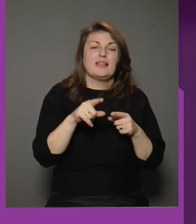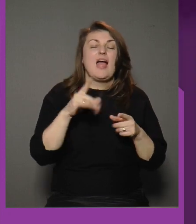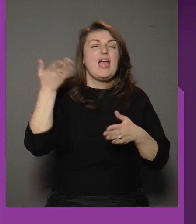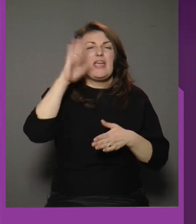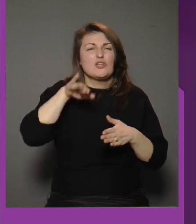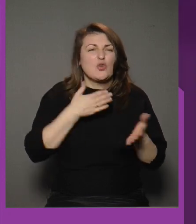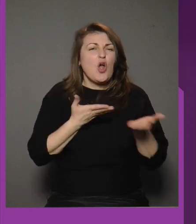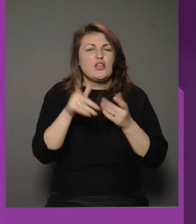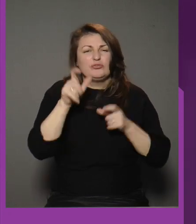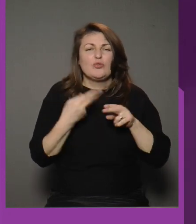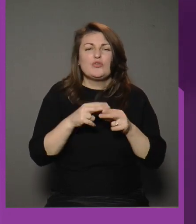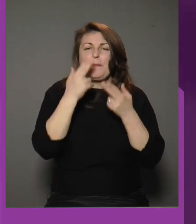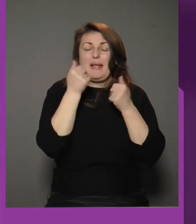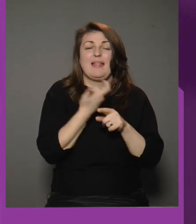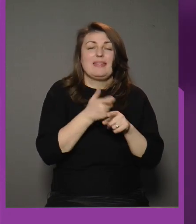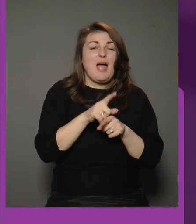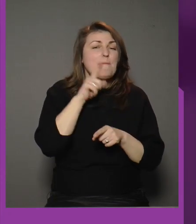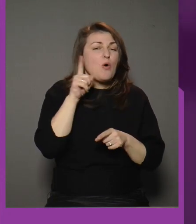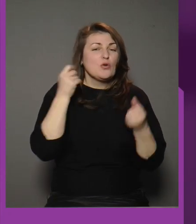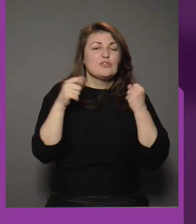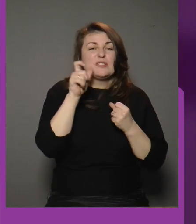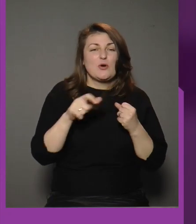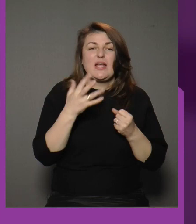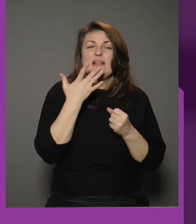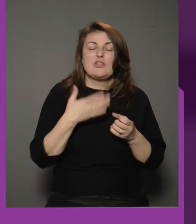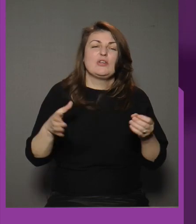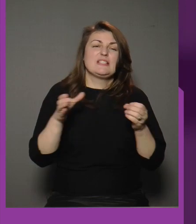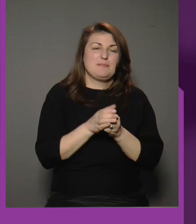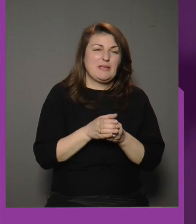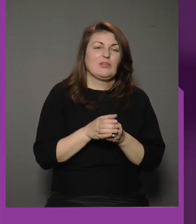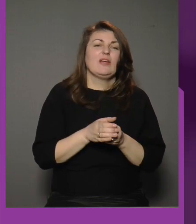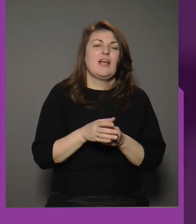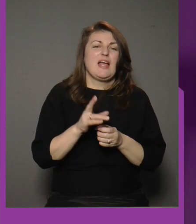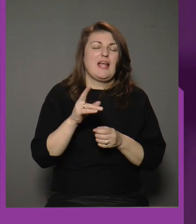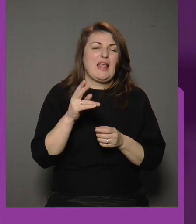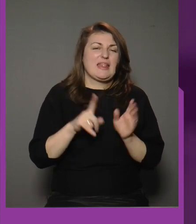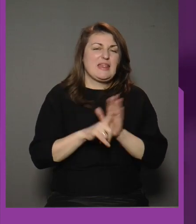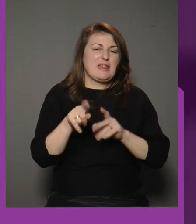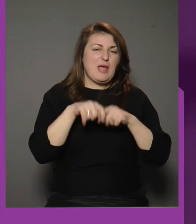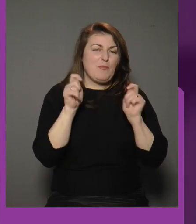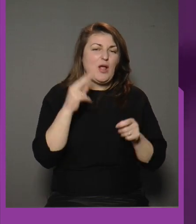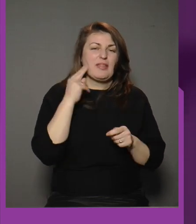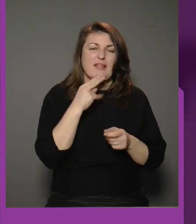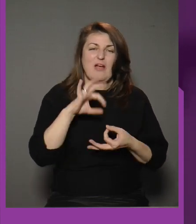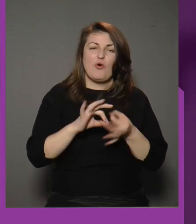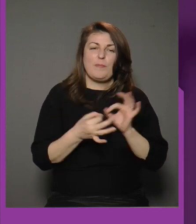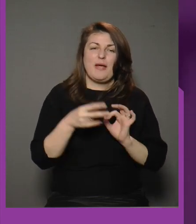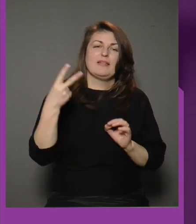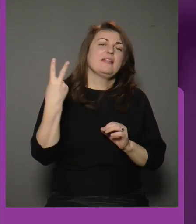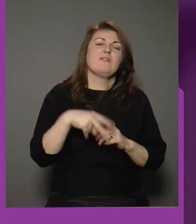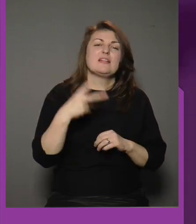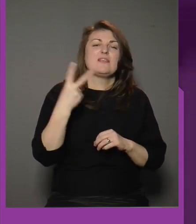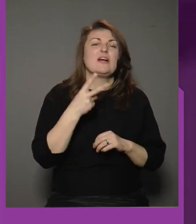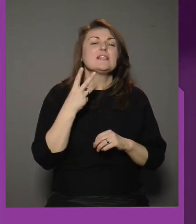звикли. Наймолодші спортсмени національної збірної команди дебютували на Дефлімпіаді